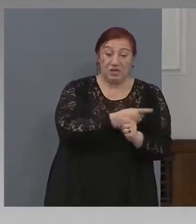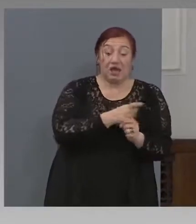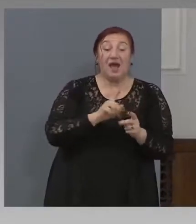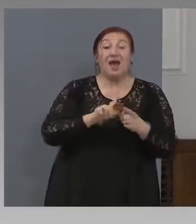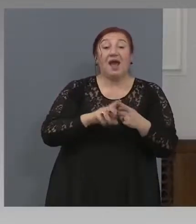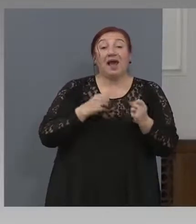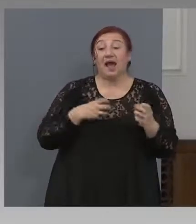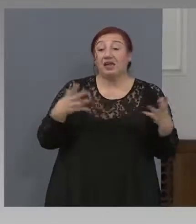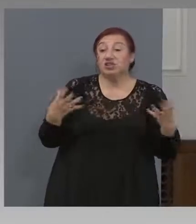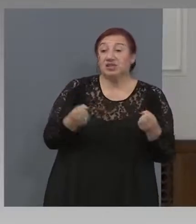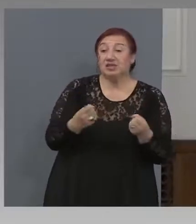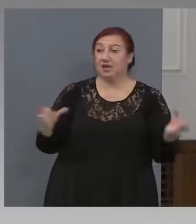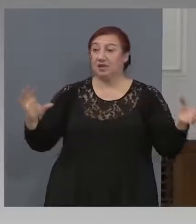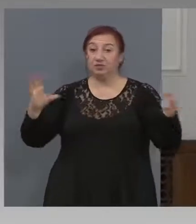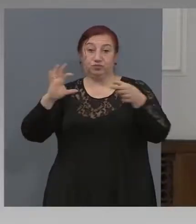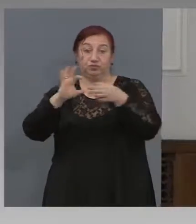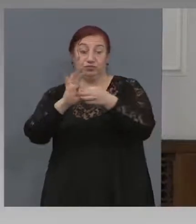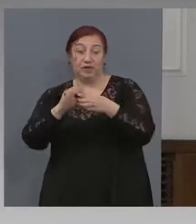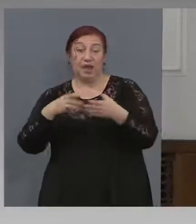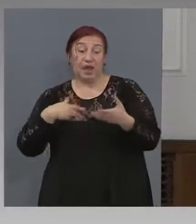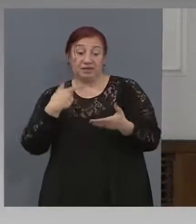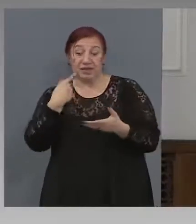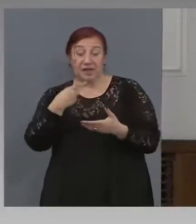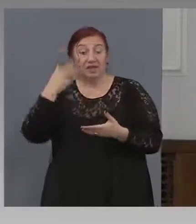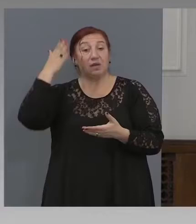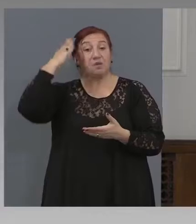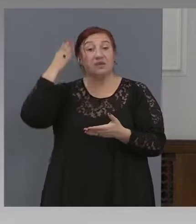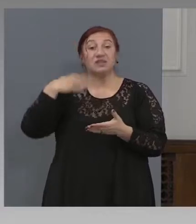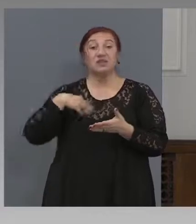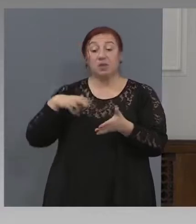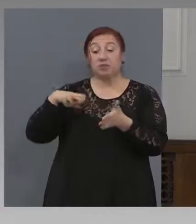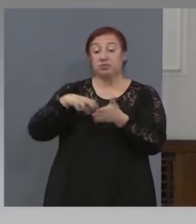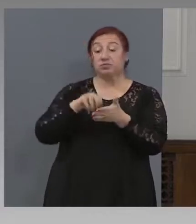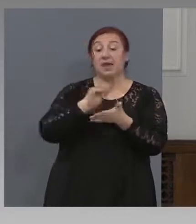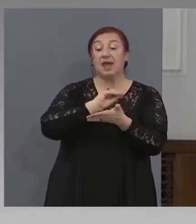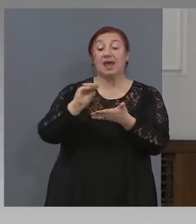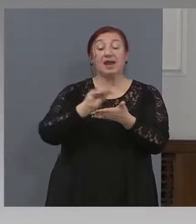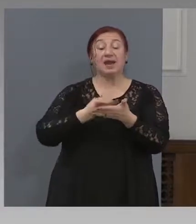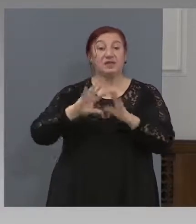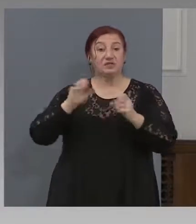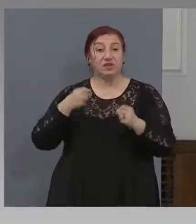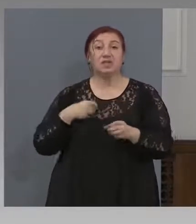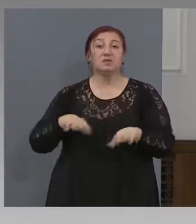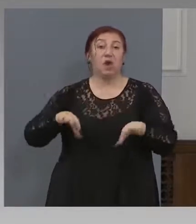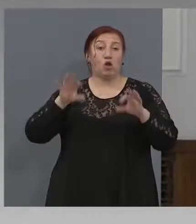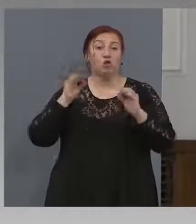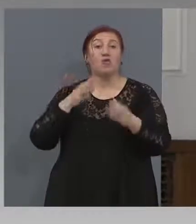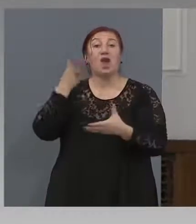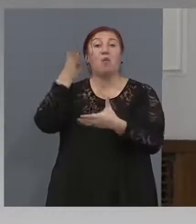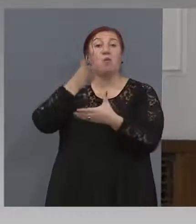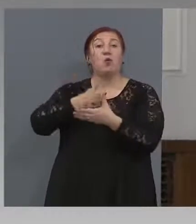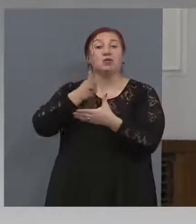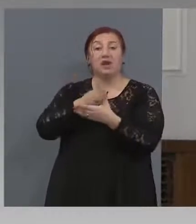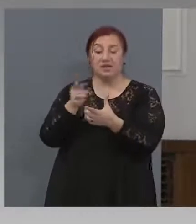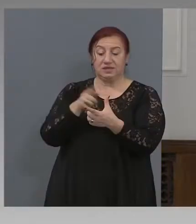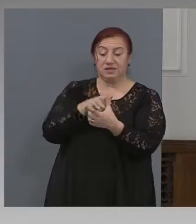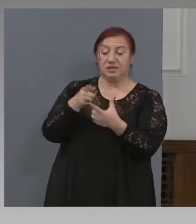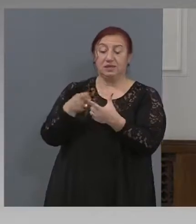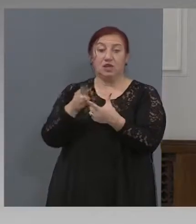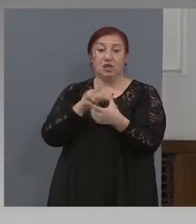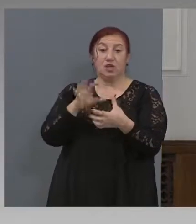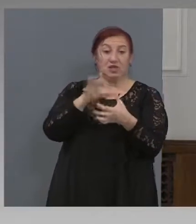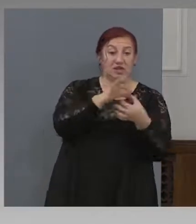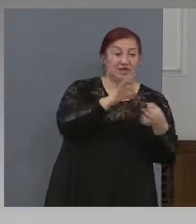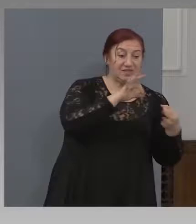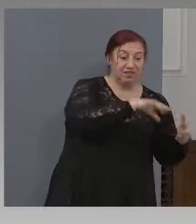вече анонсирах. Министерството има регистра на всички, ние сме готови да бъдем медиатори и на ниво министерство, и на ниво областни